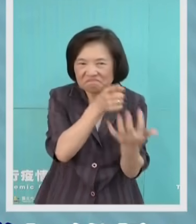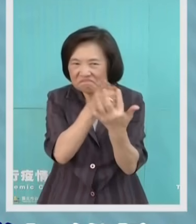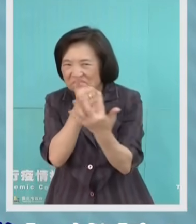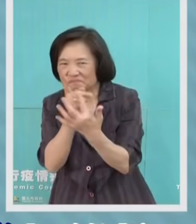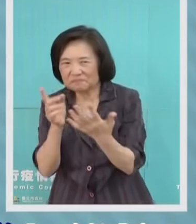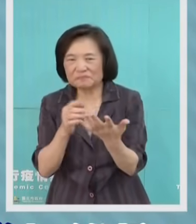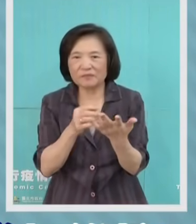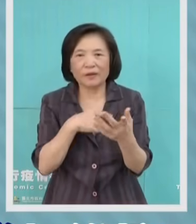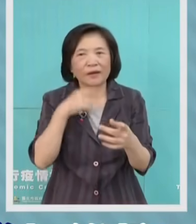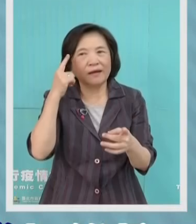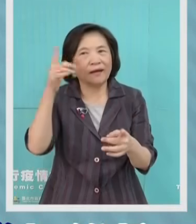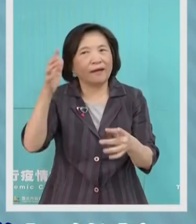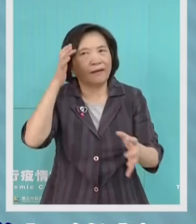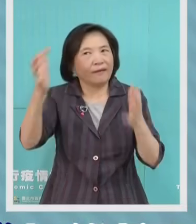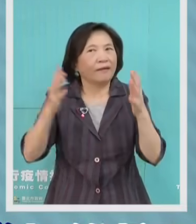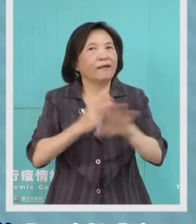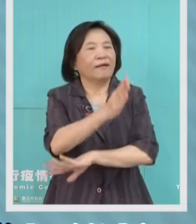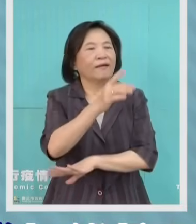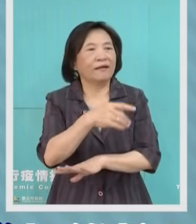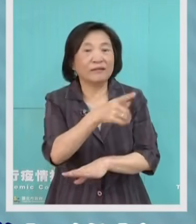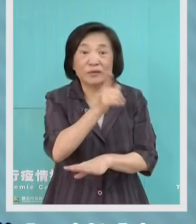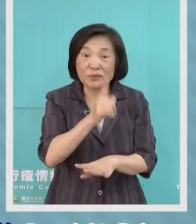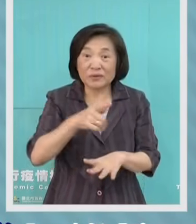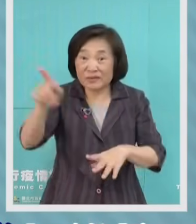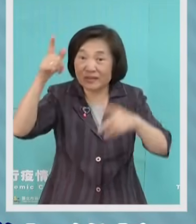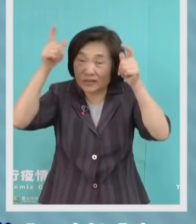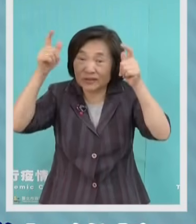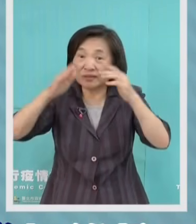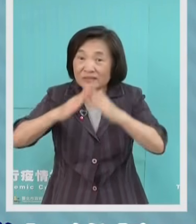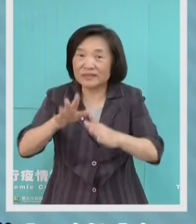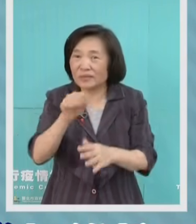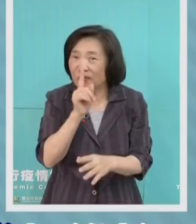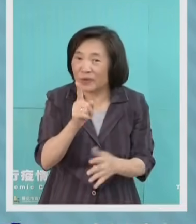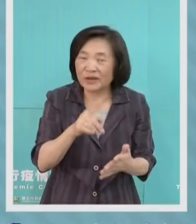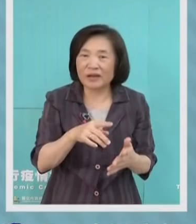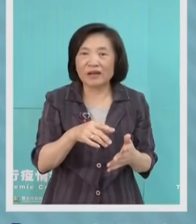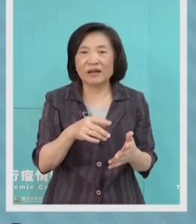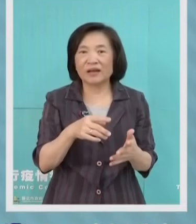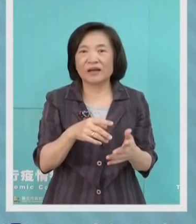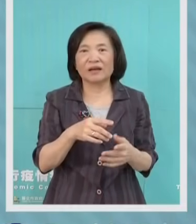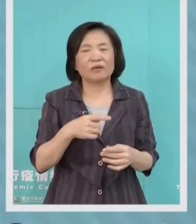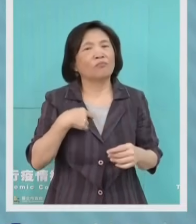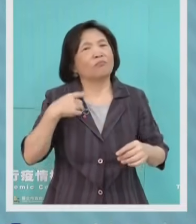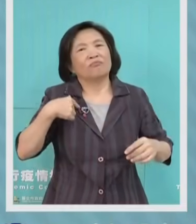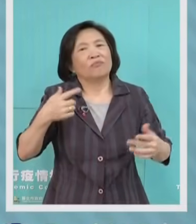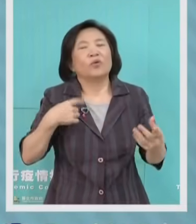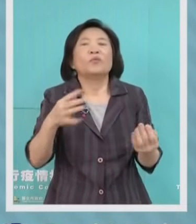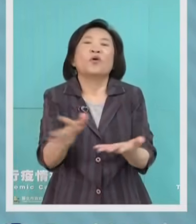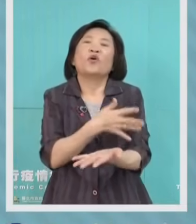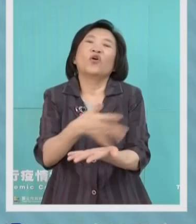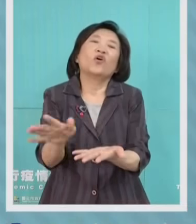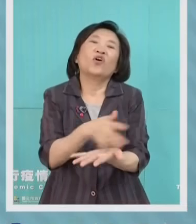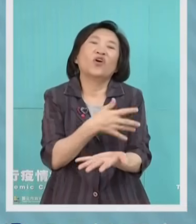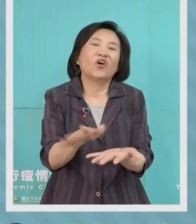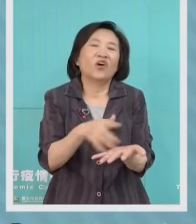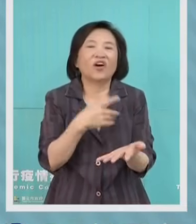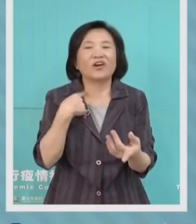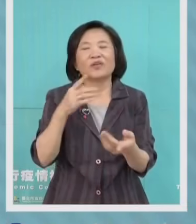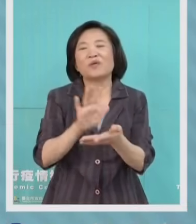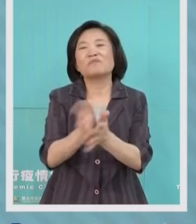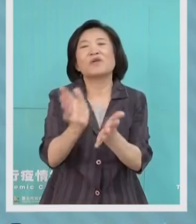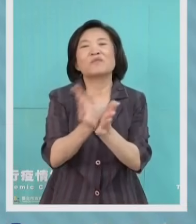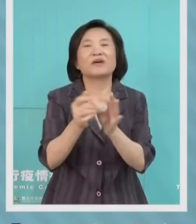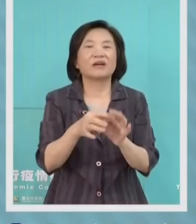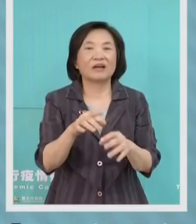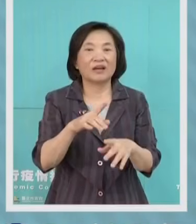对。 所以没有讲过要选高雄。 没有，我跟你讲哦，我们哦现在在聊天，你知道哦，这种